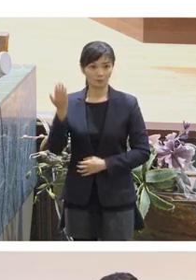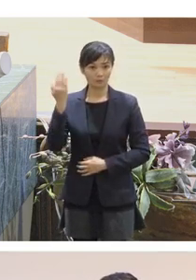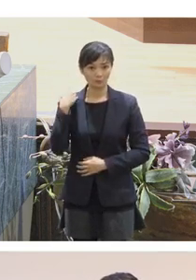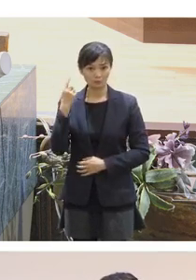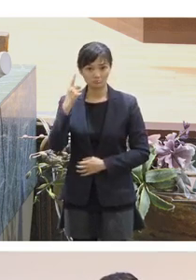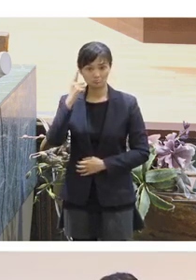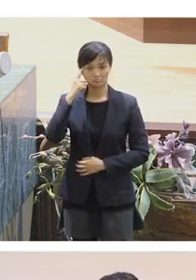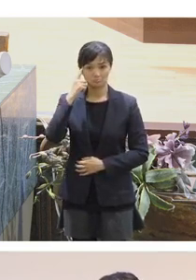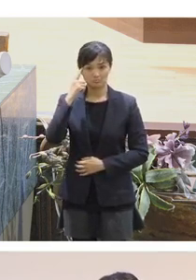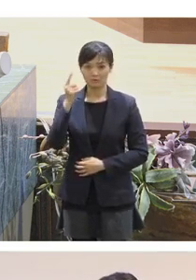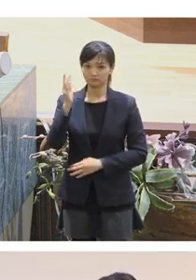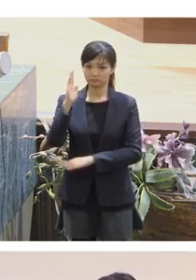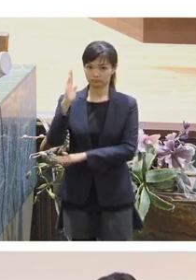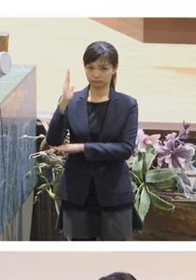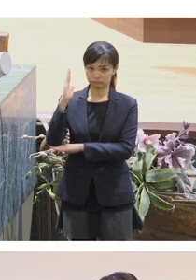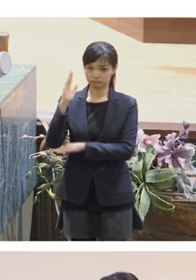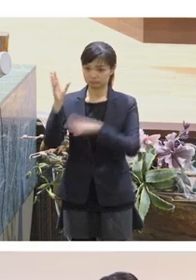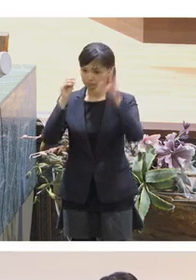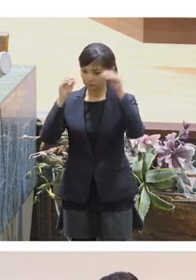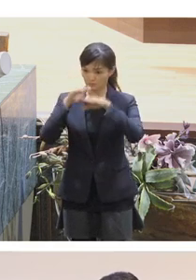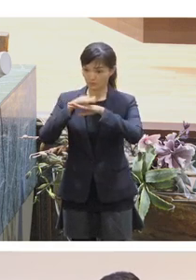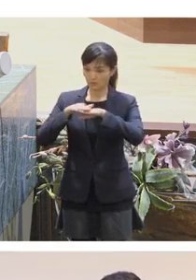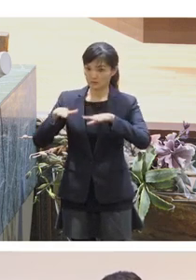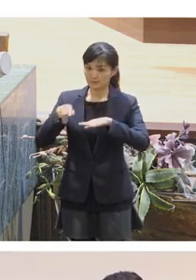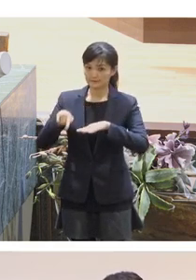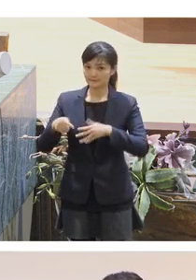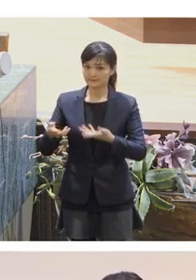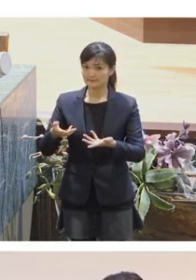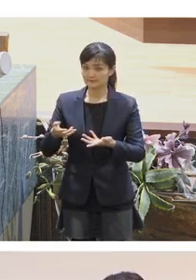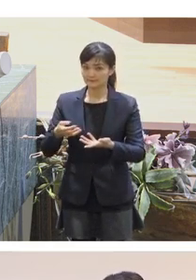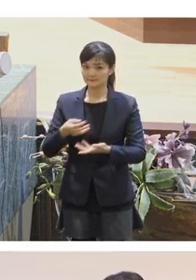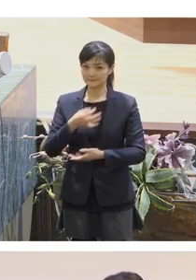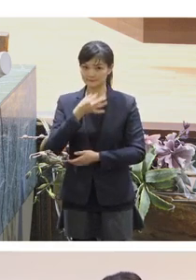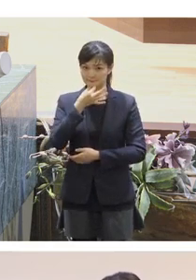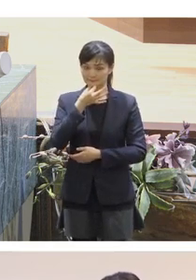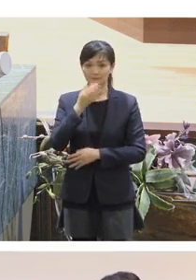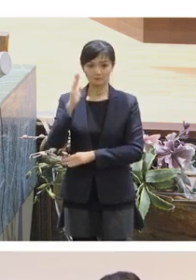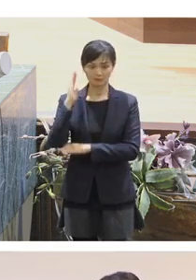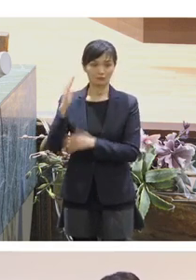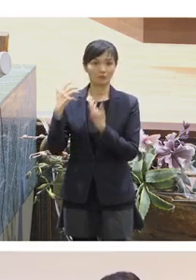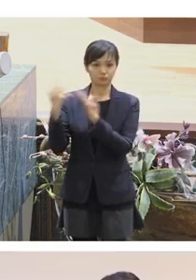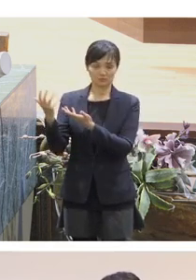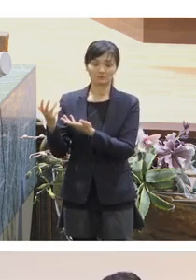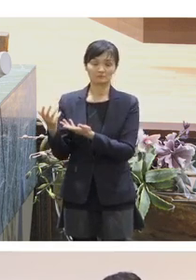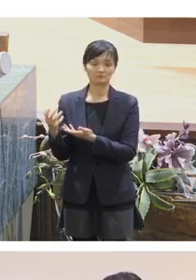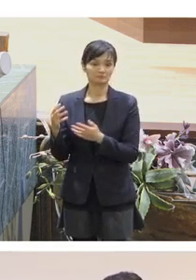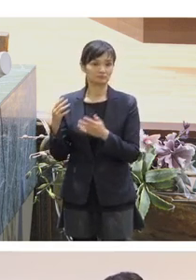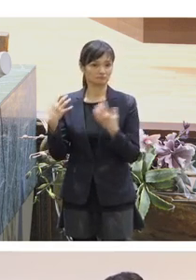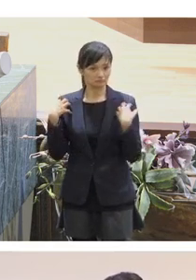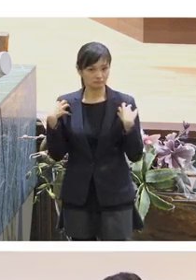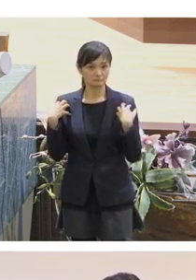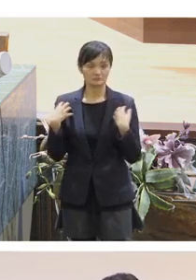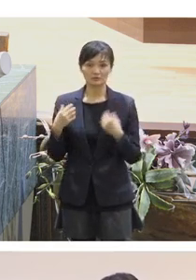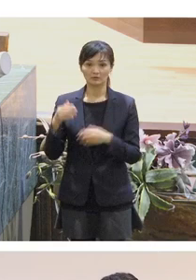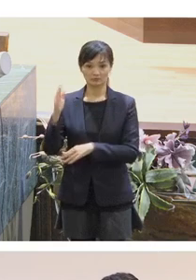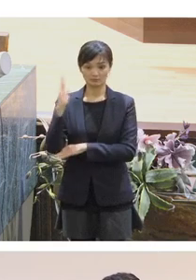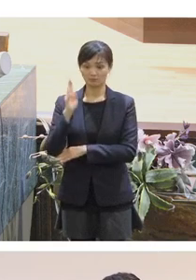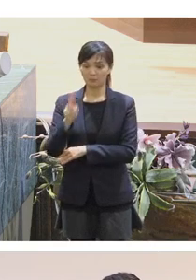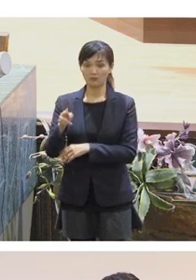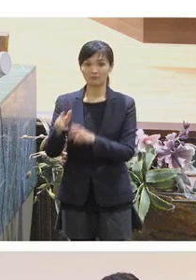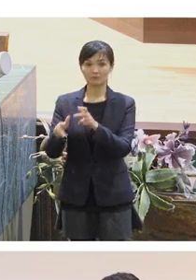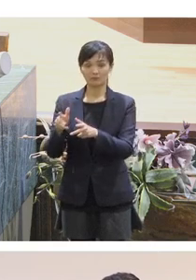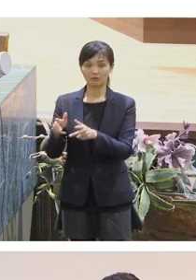会觉得说，政府资安这件事情就是政府会处理好，或者是政府找的厂商会处理好。